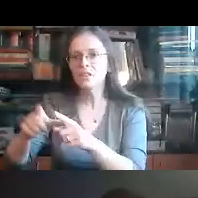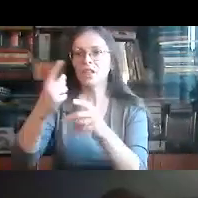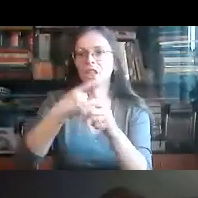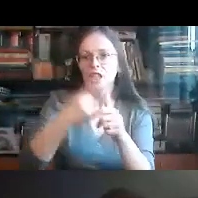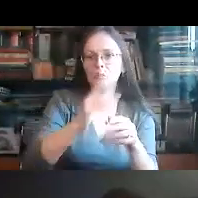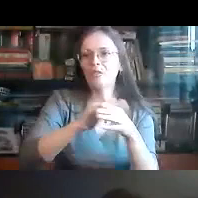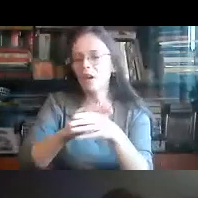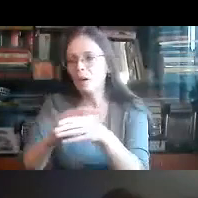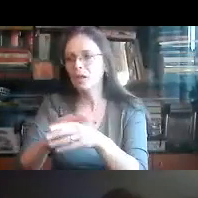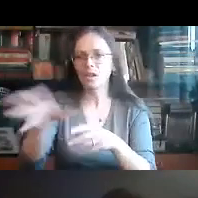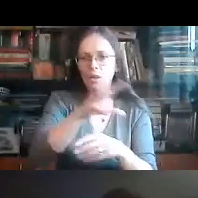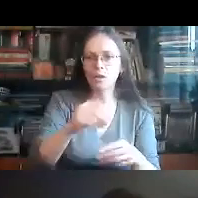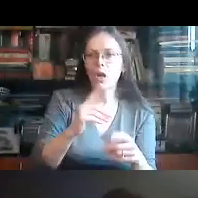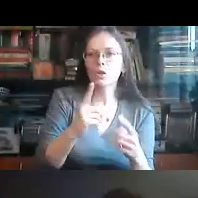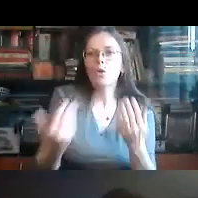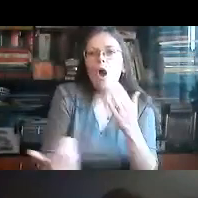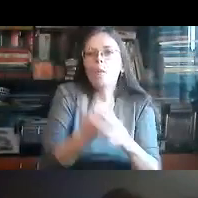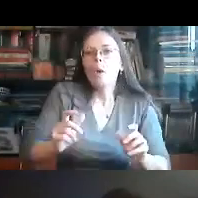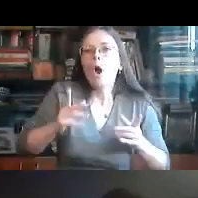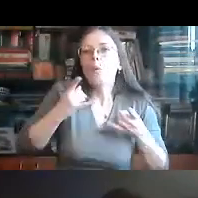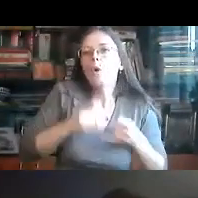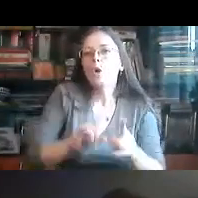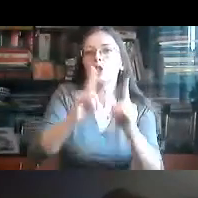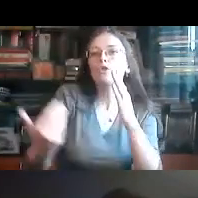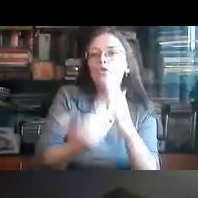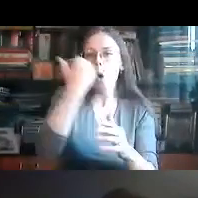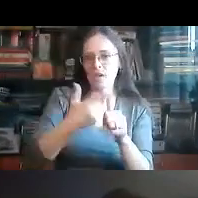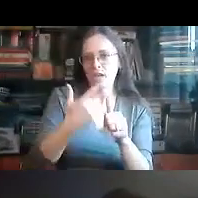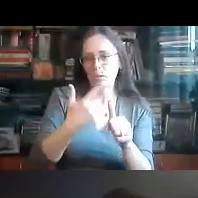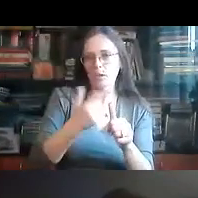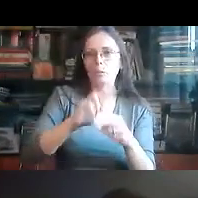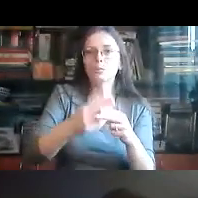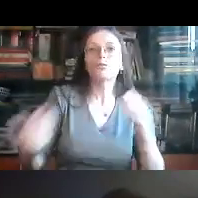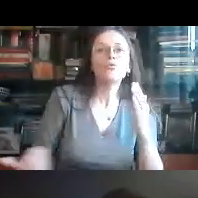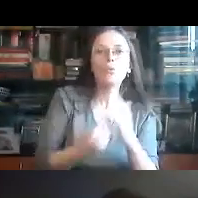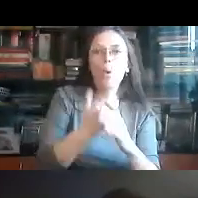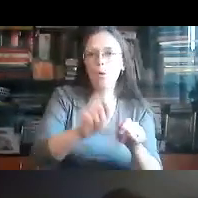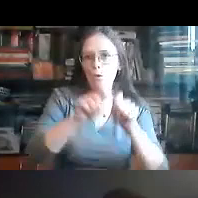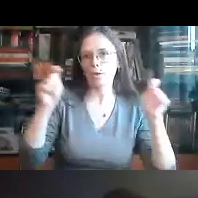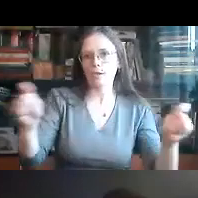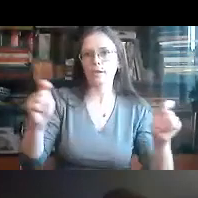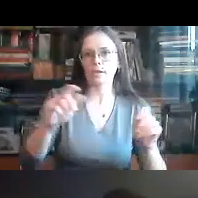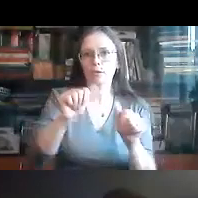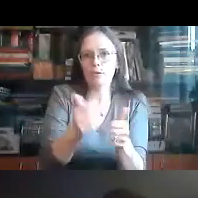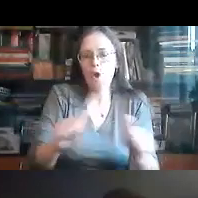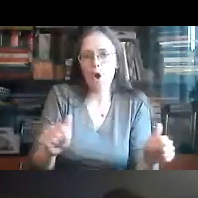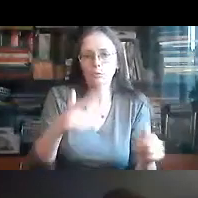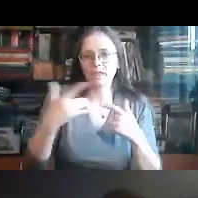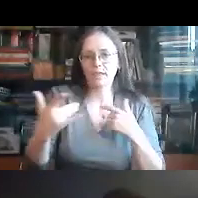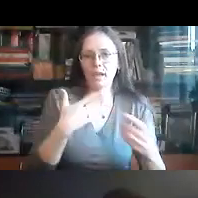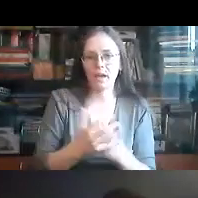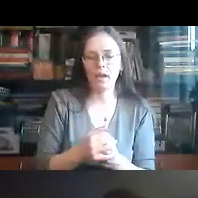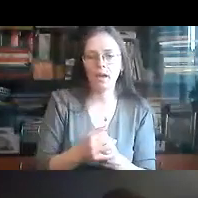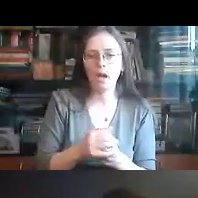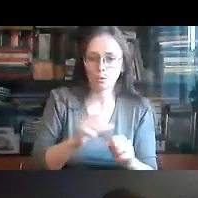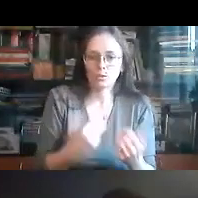поколение, действительно по-другому начать думать и существовать в пространстве спектакля, медийного